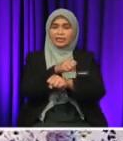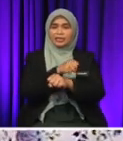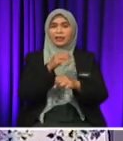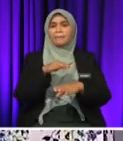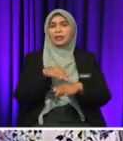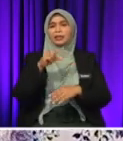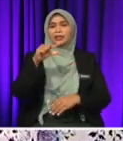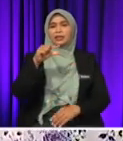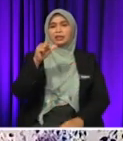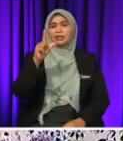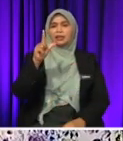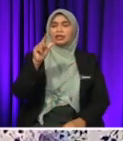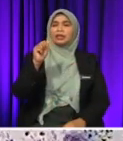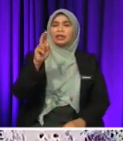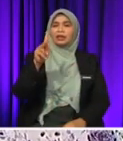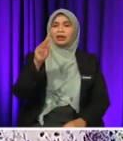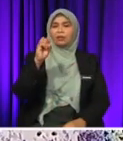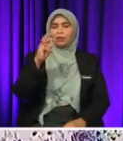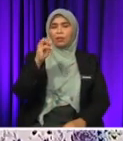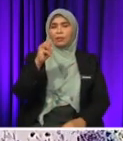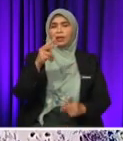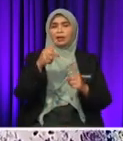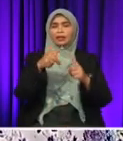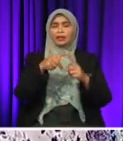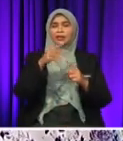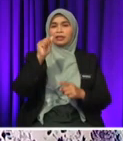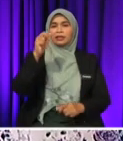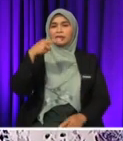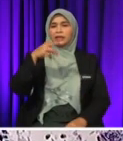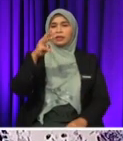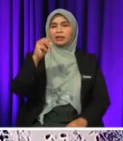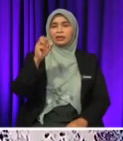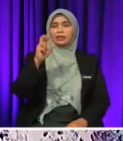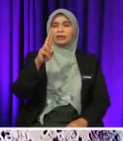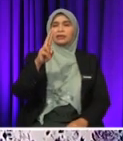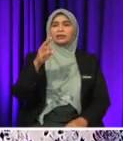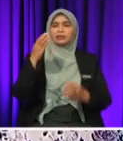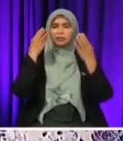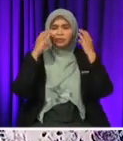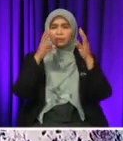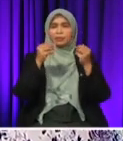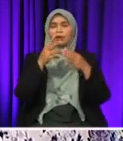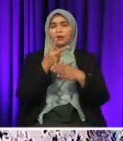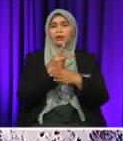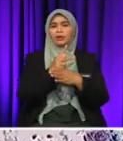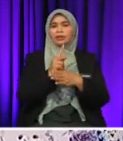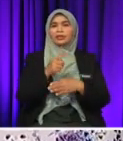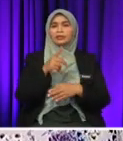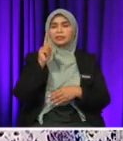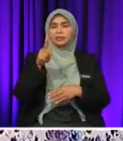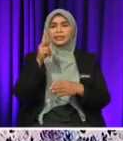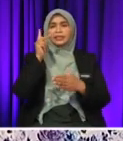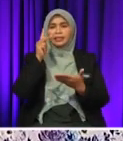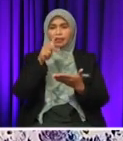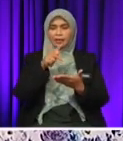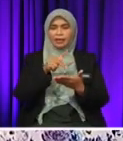glaukoma keamanan atau bentuk saja tapi sebelum itu untuk semua suka untuk cungsikan kepada anda ini kenal dulu